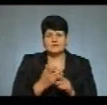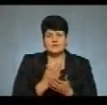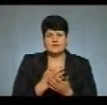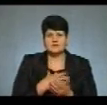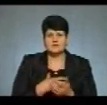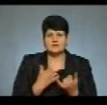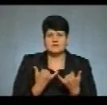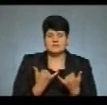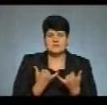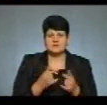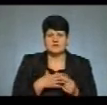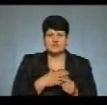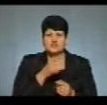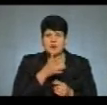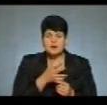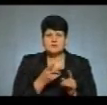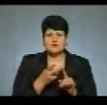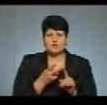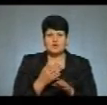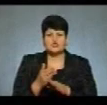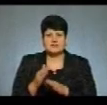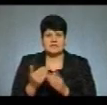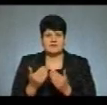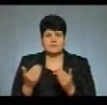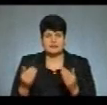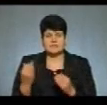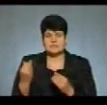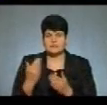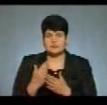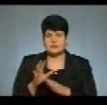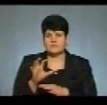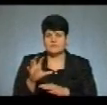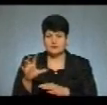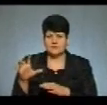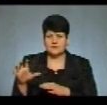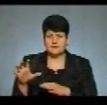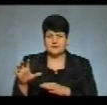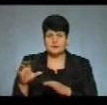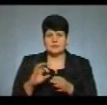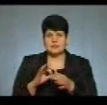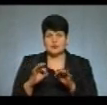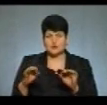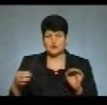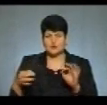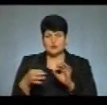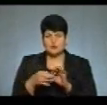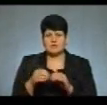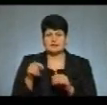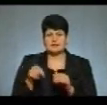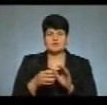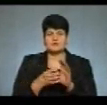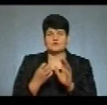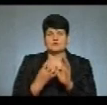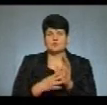і зараз в наш час. З другої частини виставки найцікавішими це є світлини ланцюга злук, який проходив у